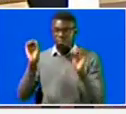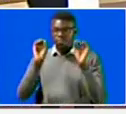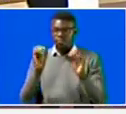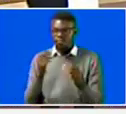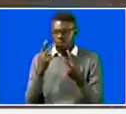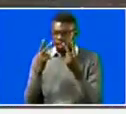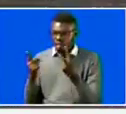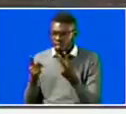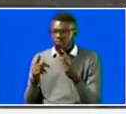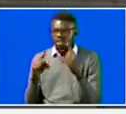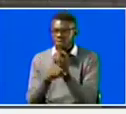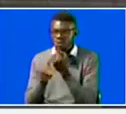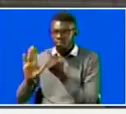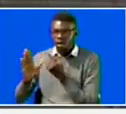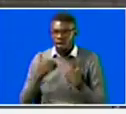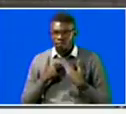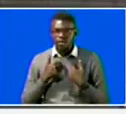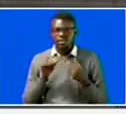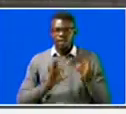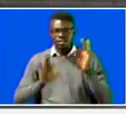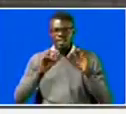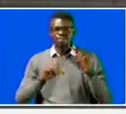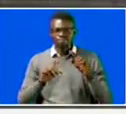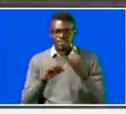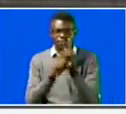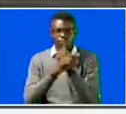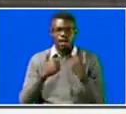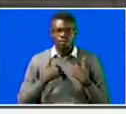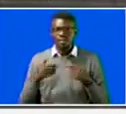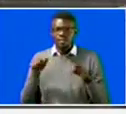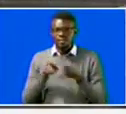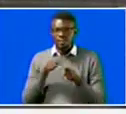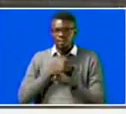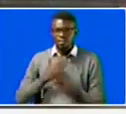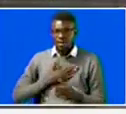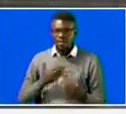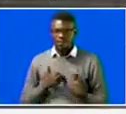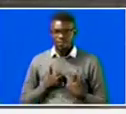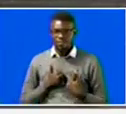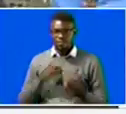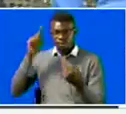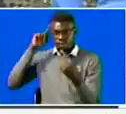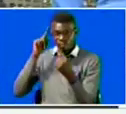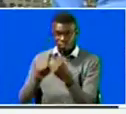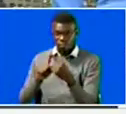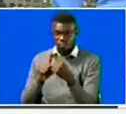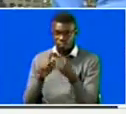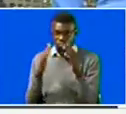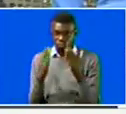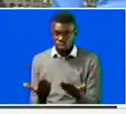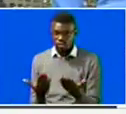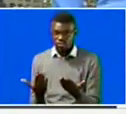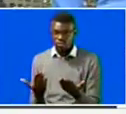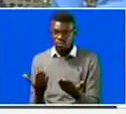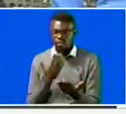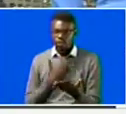wale alikuja na flamenco, wale wakakuja na style yao, mimi nikaleta yangu. Mm. Unaona? So the purpose ya hii ni kitu kama hiyo. Is to take